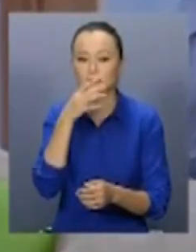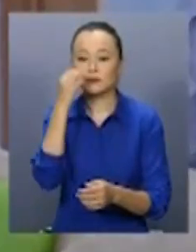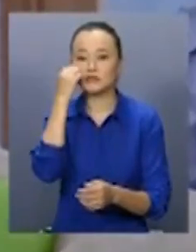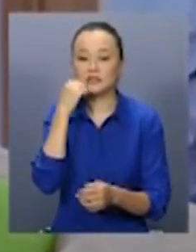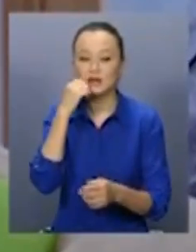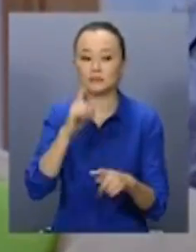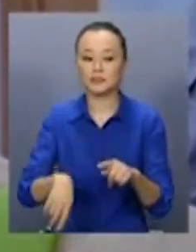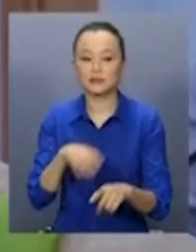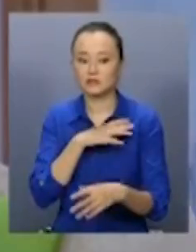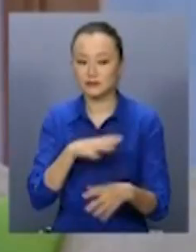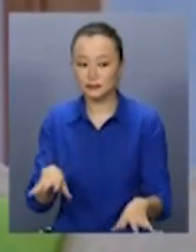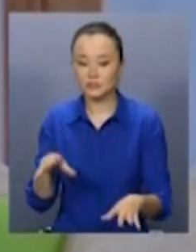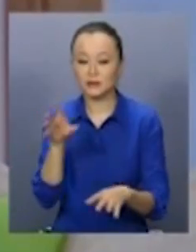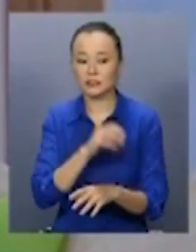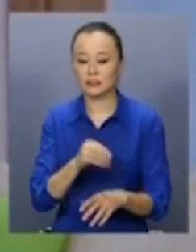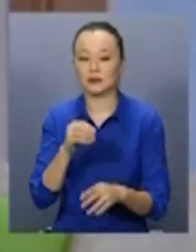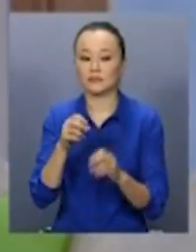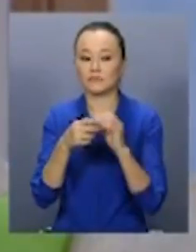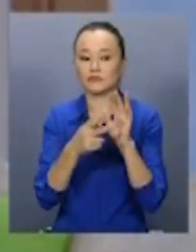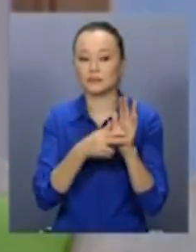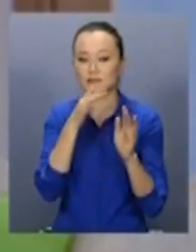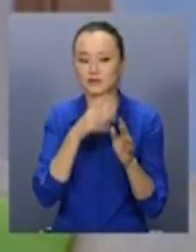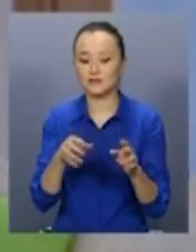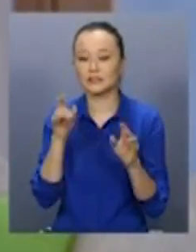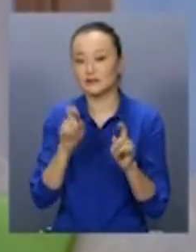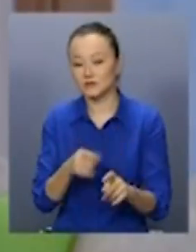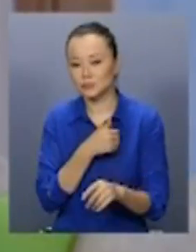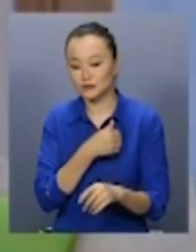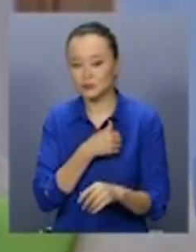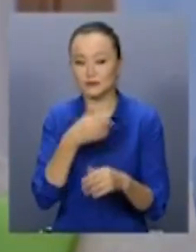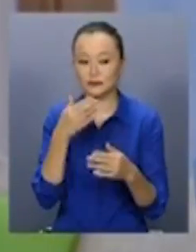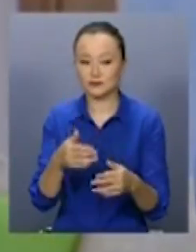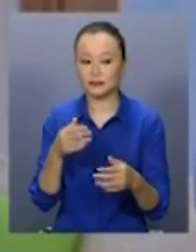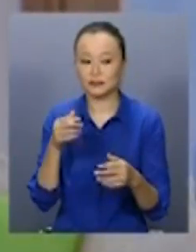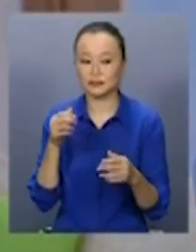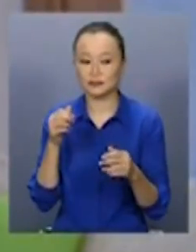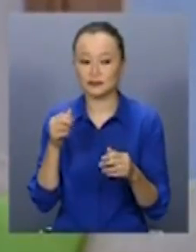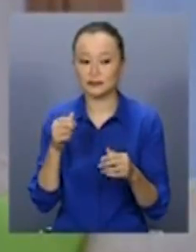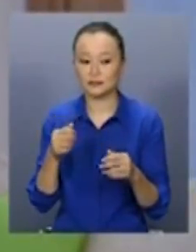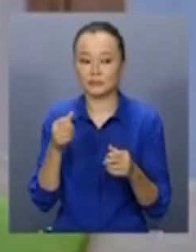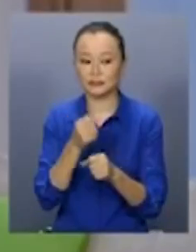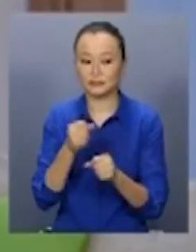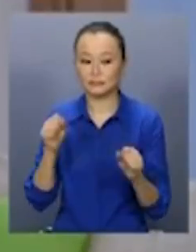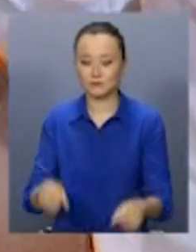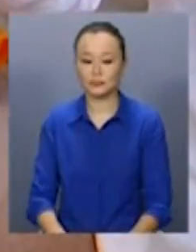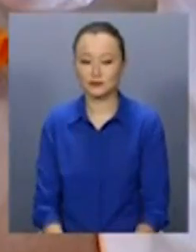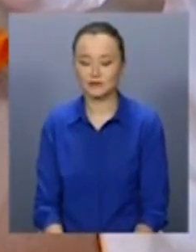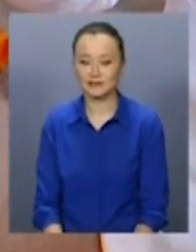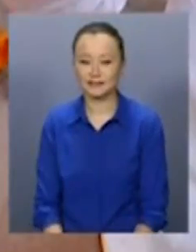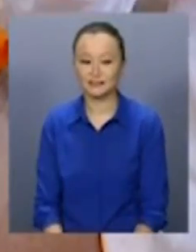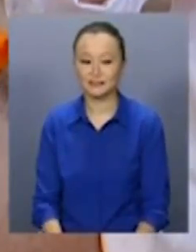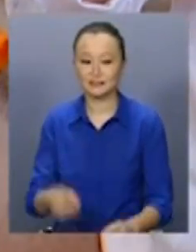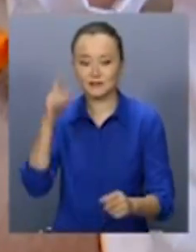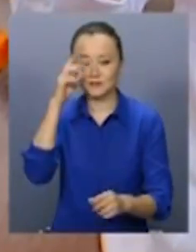Яғни, ап жастай кетсеңіз, 18 жастағыдай отырғыз келсе, осы жаттығуды жасаңыз болады. Бұл миға гимнастика, тек қана